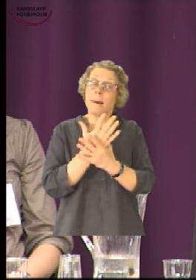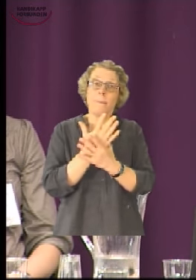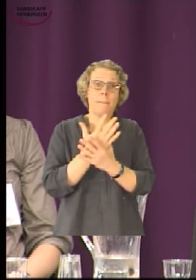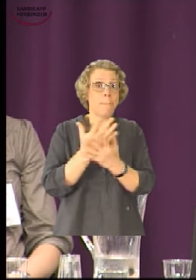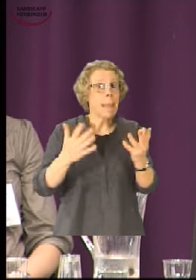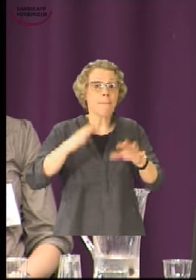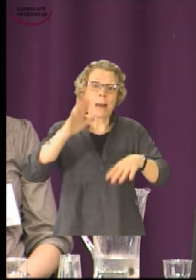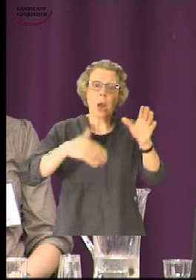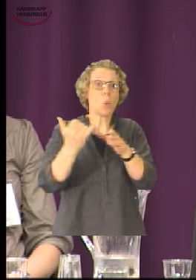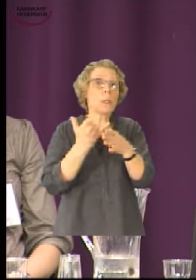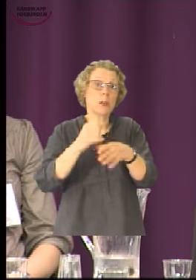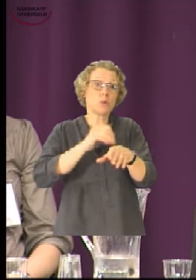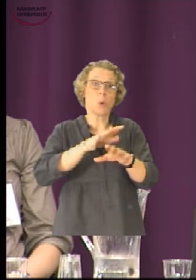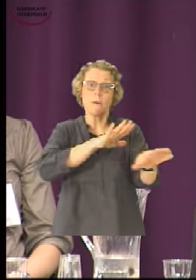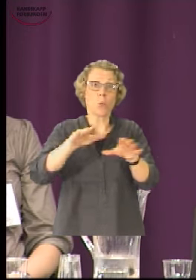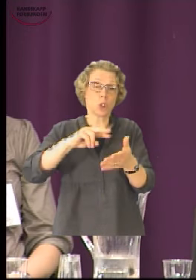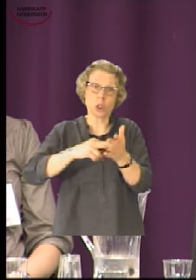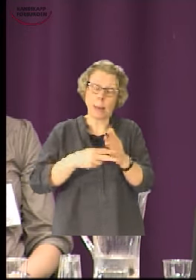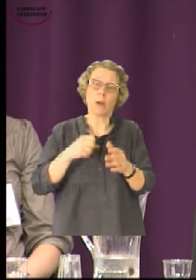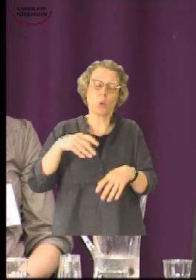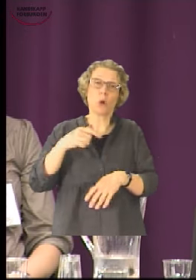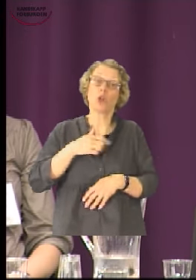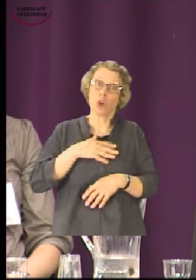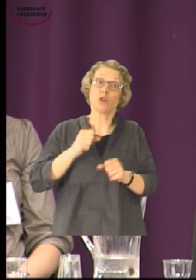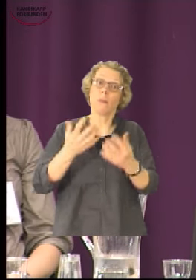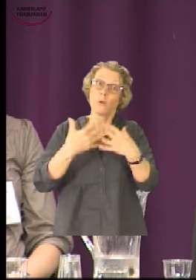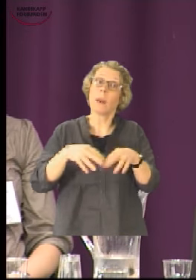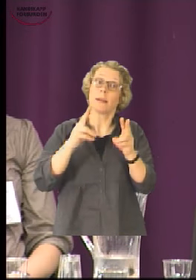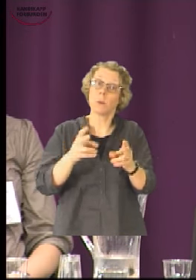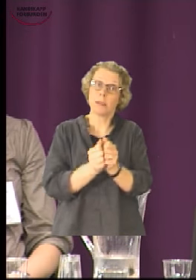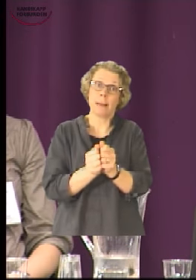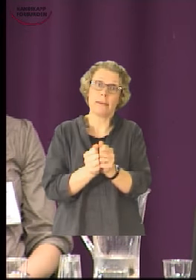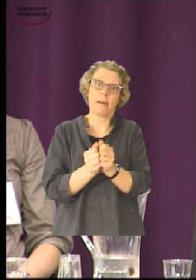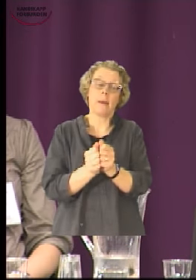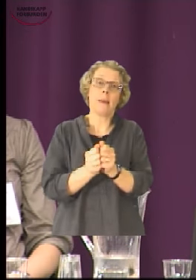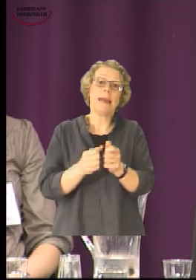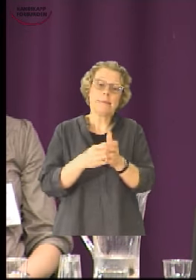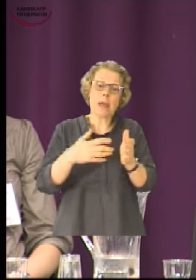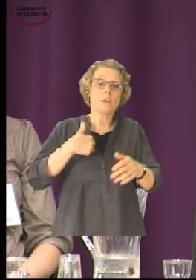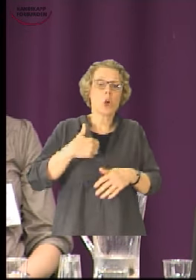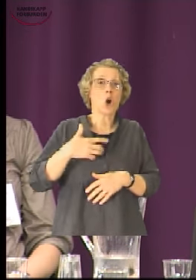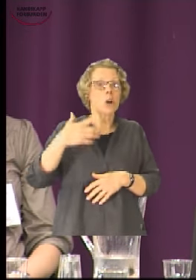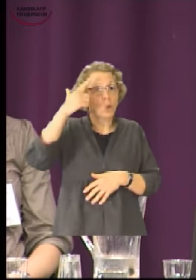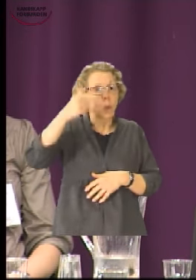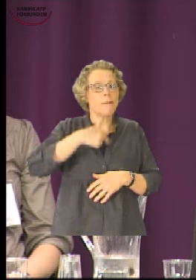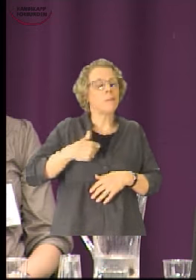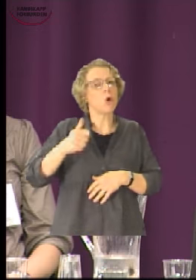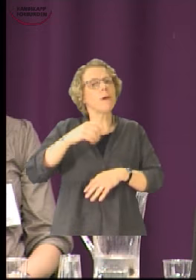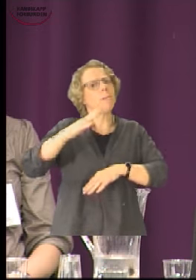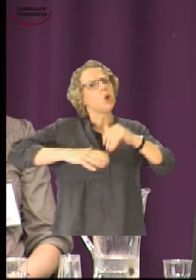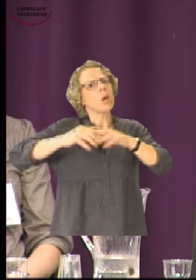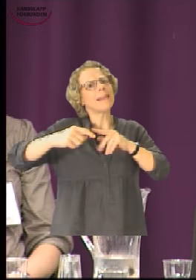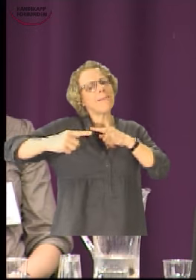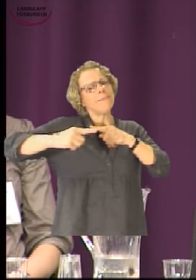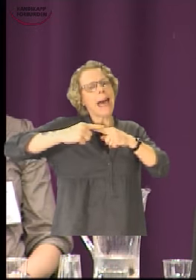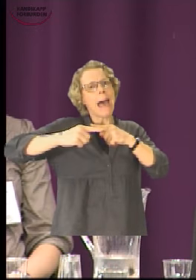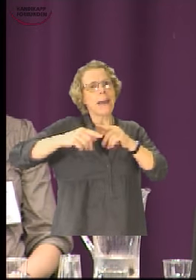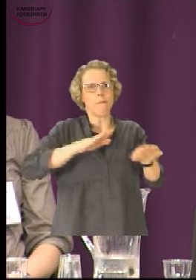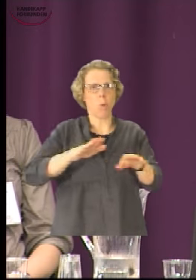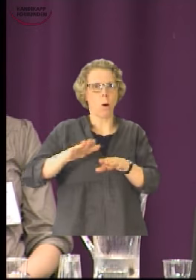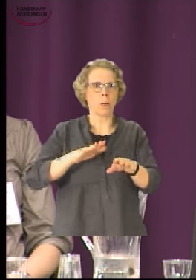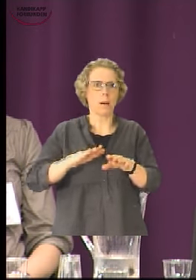det vi går emot. Så jag håller helt med. Det är där jag också tror att vi måste bygga upp den nära vården som också vänder sig till de som